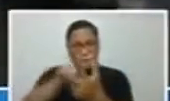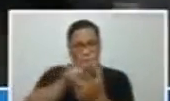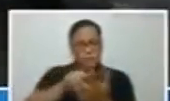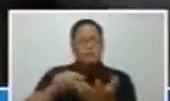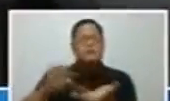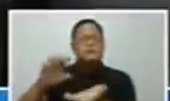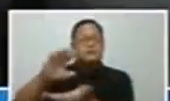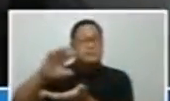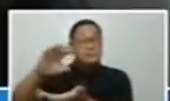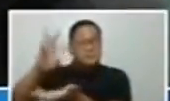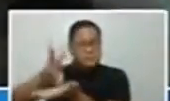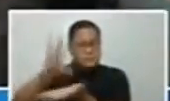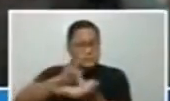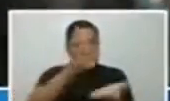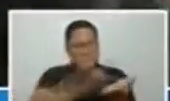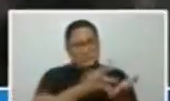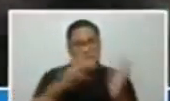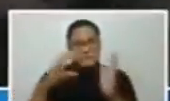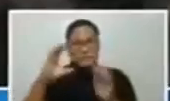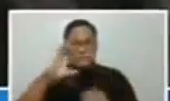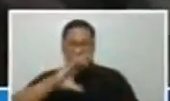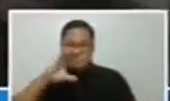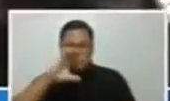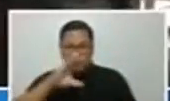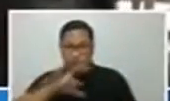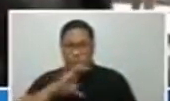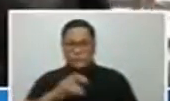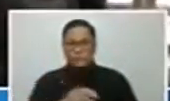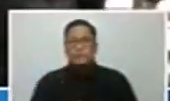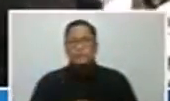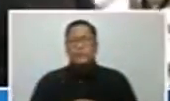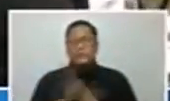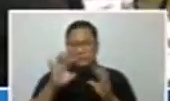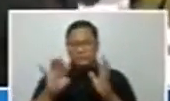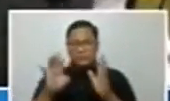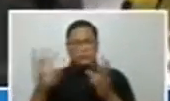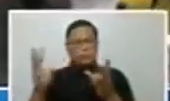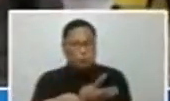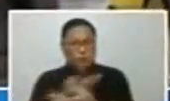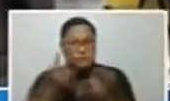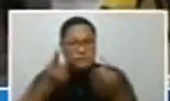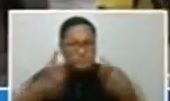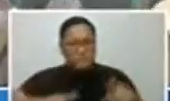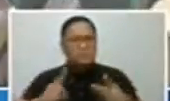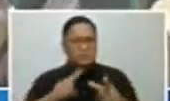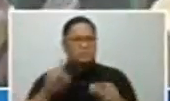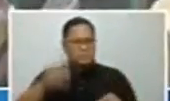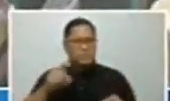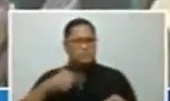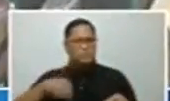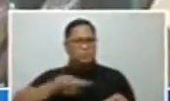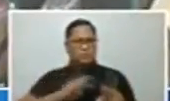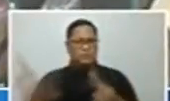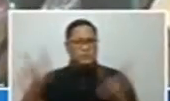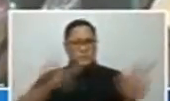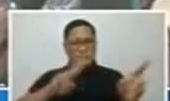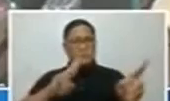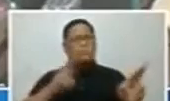alam mo, nakapanayam din namin yung mga doctors, no, private and government doctors